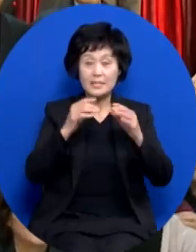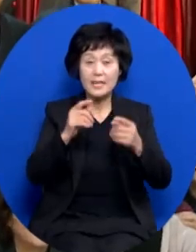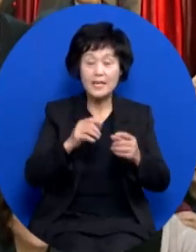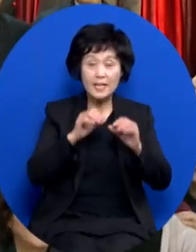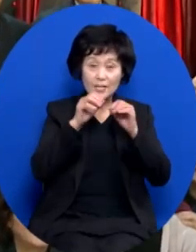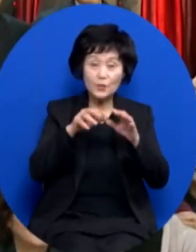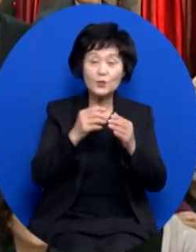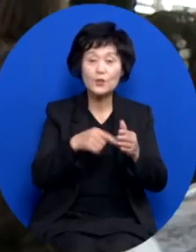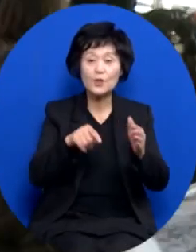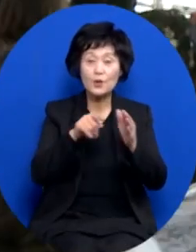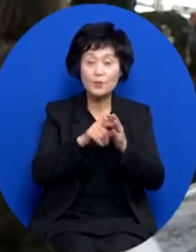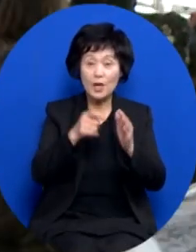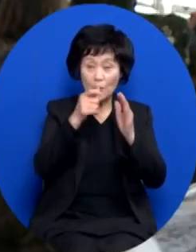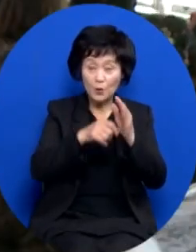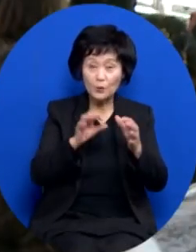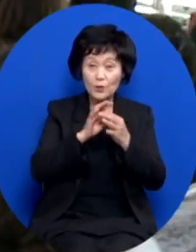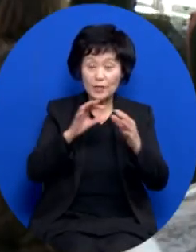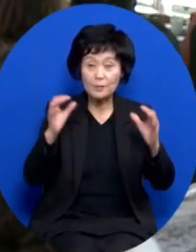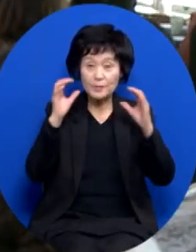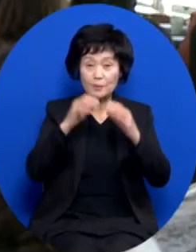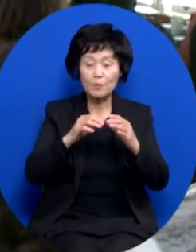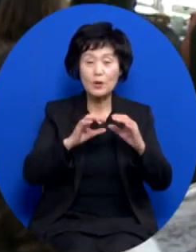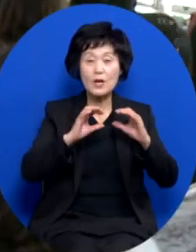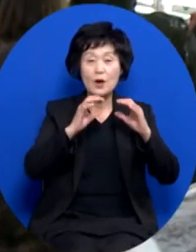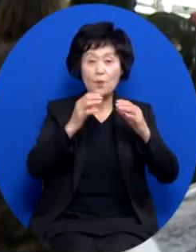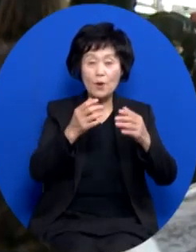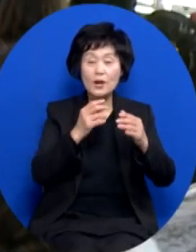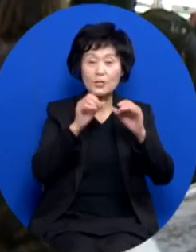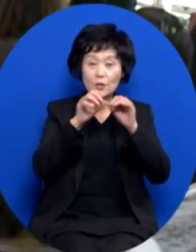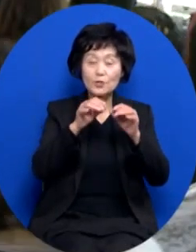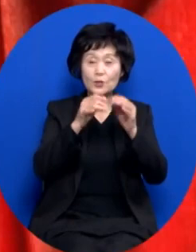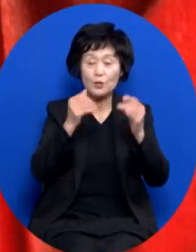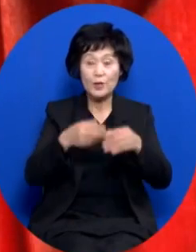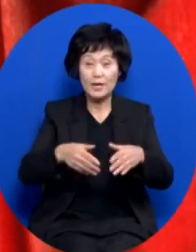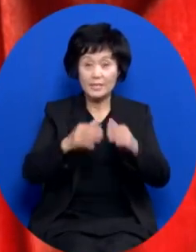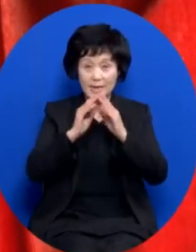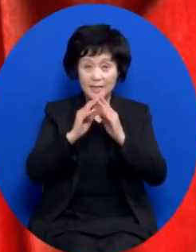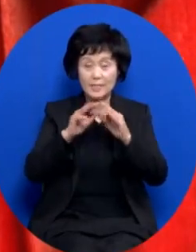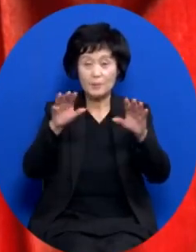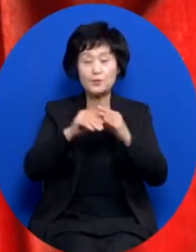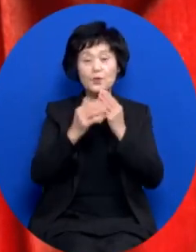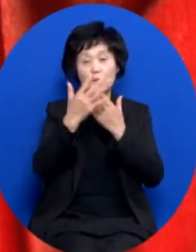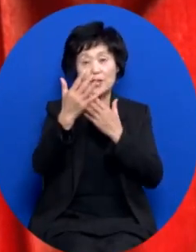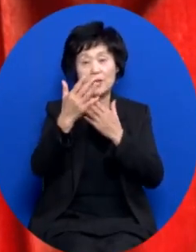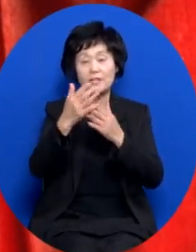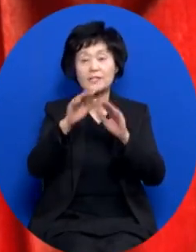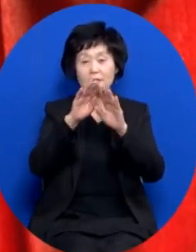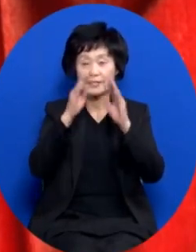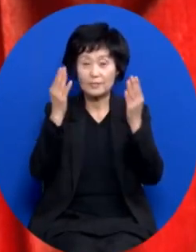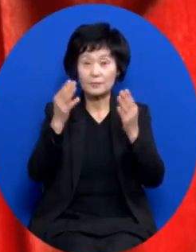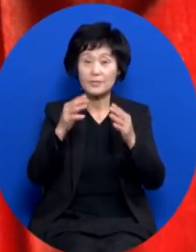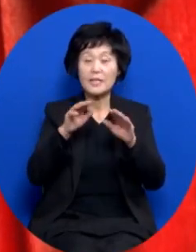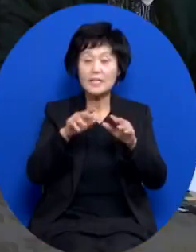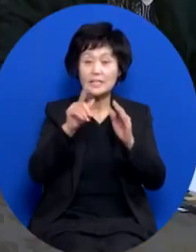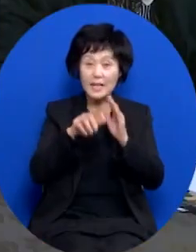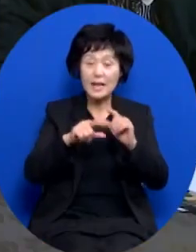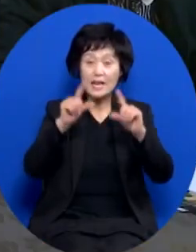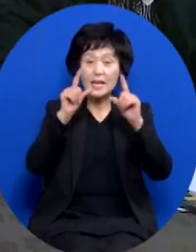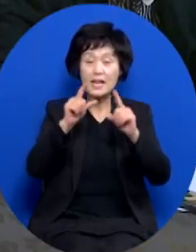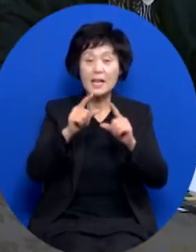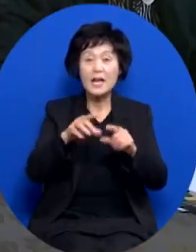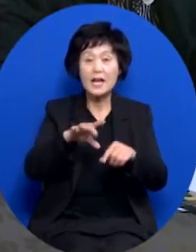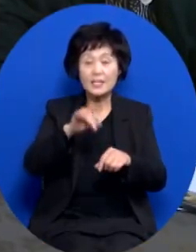책의 선교를 위해 초교파로 구성된 월드 선교회가 창립 총회를 개최했습니다 이날 총회에는 초대회장